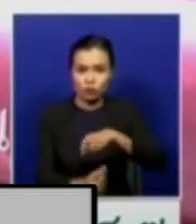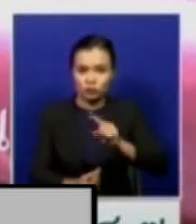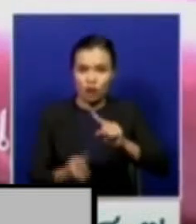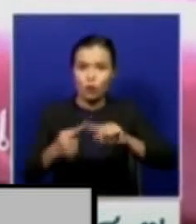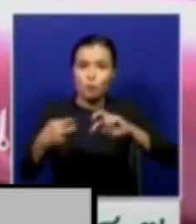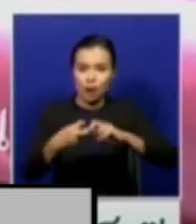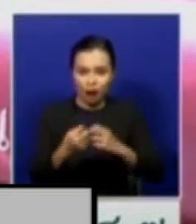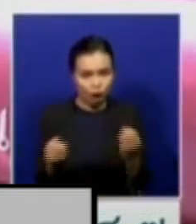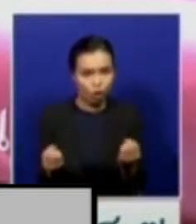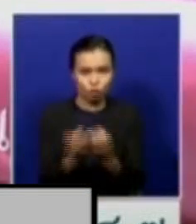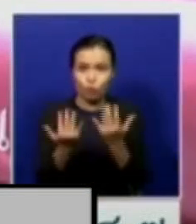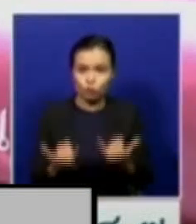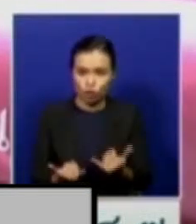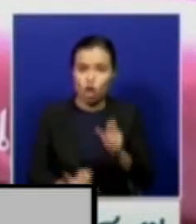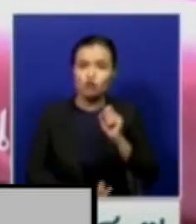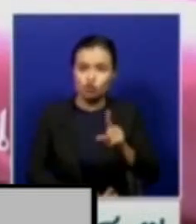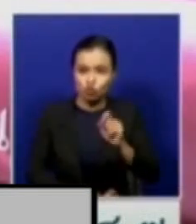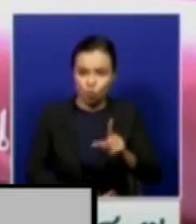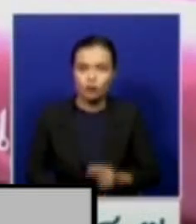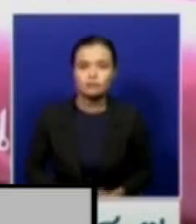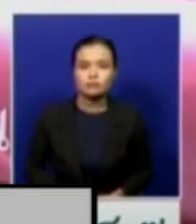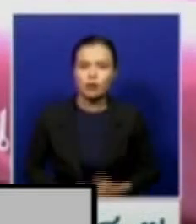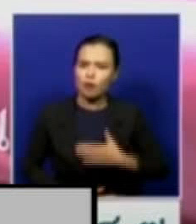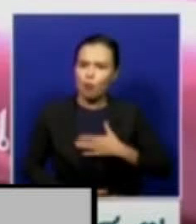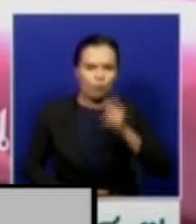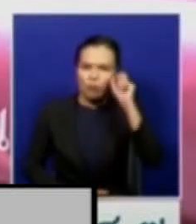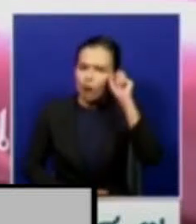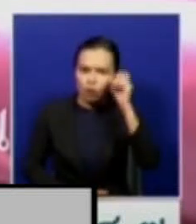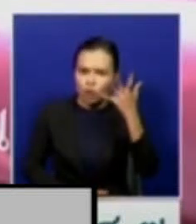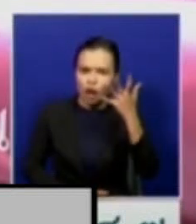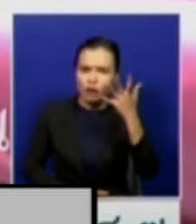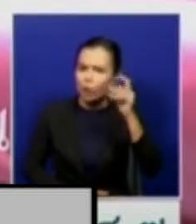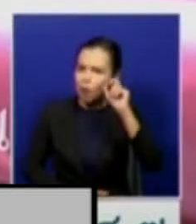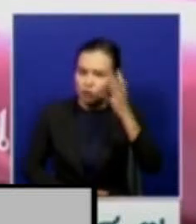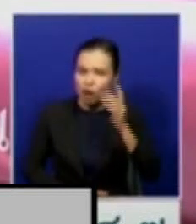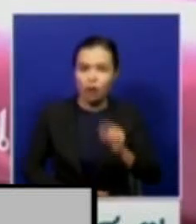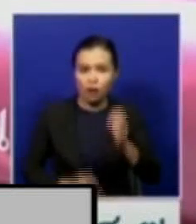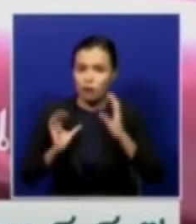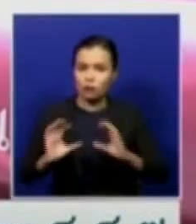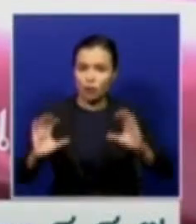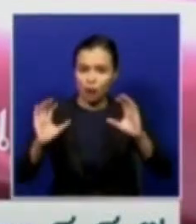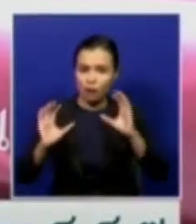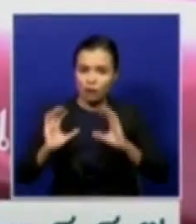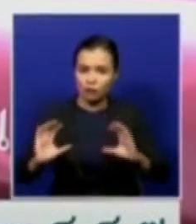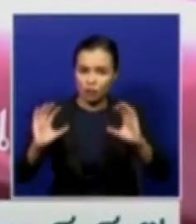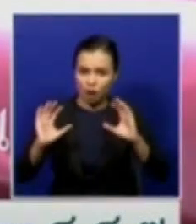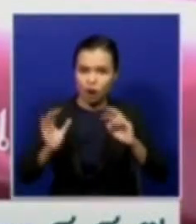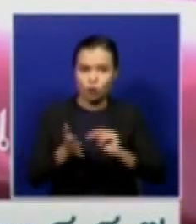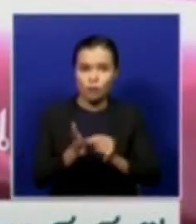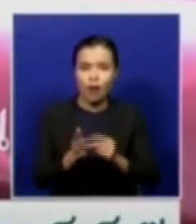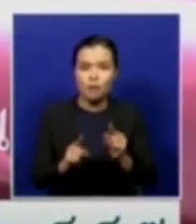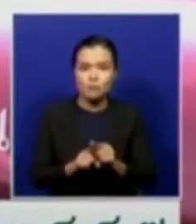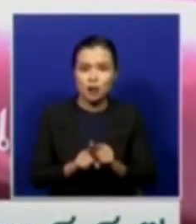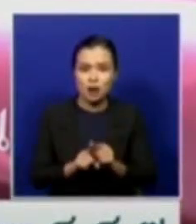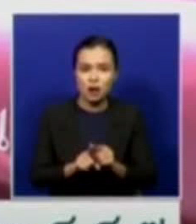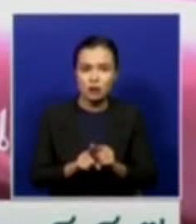ามขั้นตอนสำคัญไปหลายประการโดยเฉพาะการสำรวจงบที่มีอยู่เดิมจนสังคมครหาว่ารัฐบาลตั้งใจกู้มากเกิน